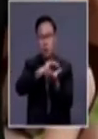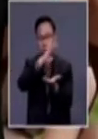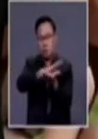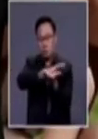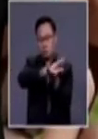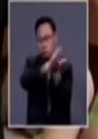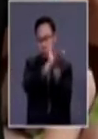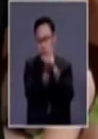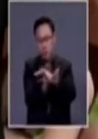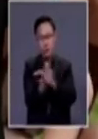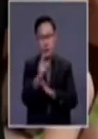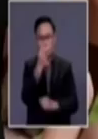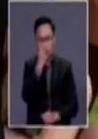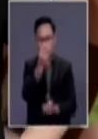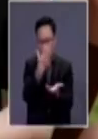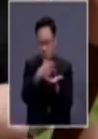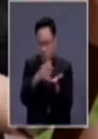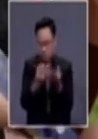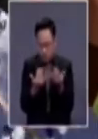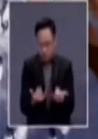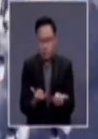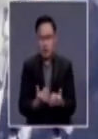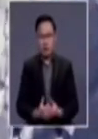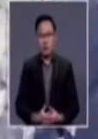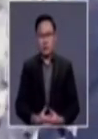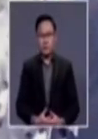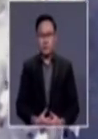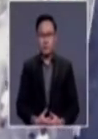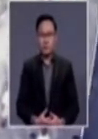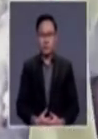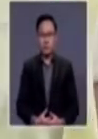ลงอย่างไรนั้นเราไปติดตามรายละเอียดได้ในรายการวันนี้ครับ